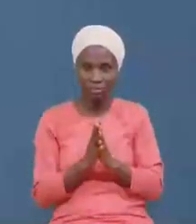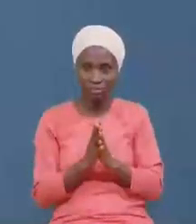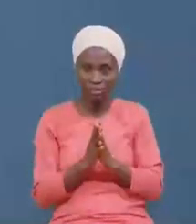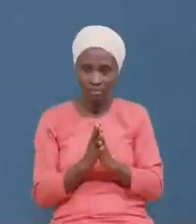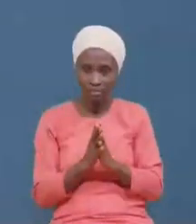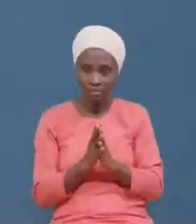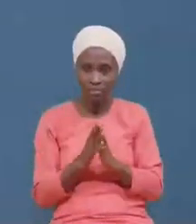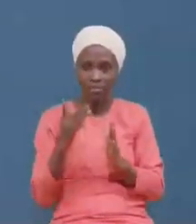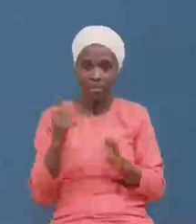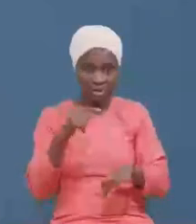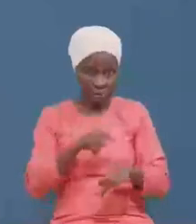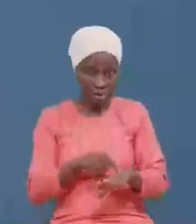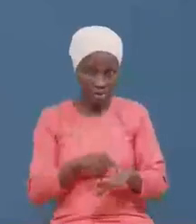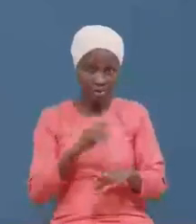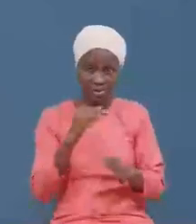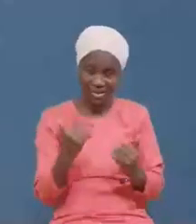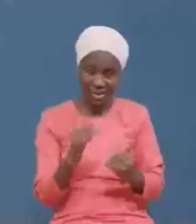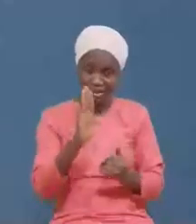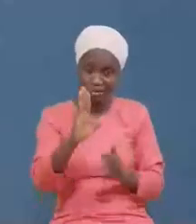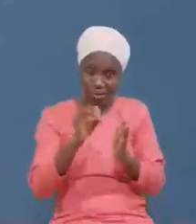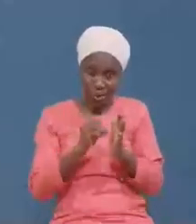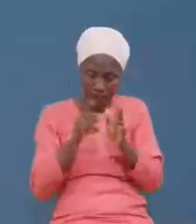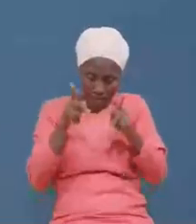Vous allez faire votre choix personnel.